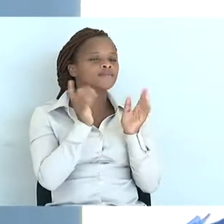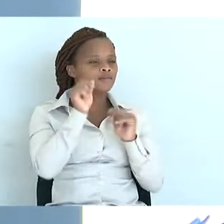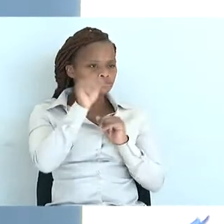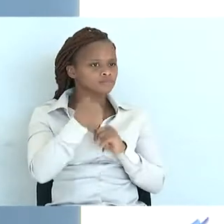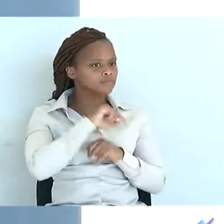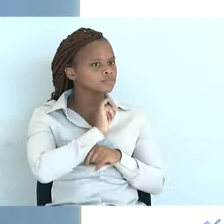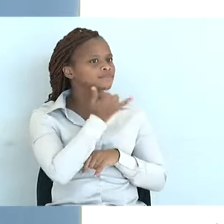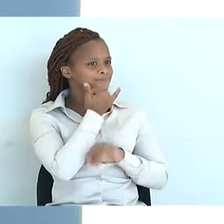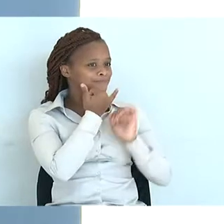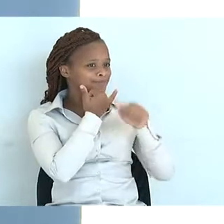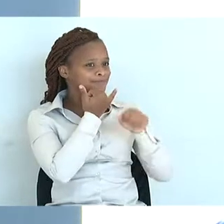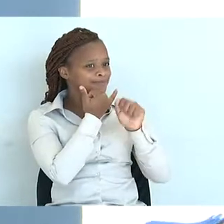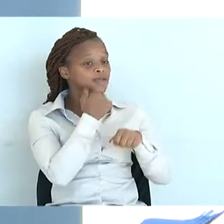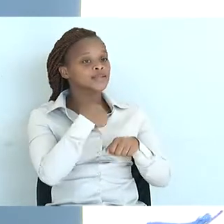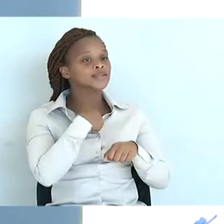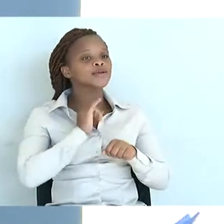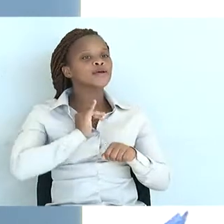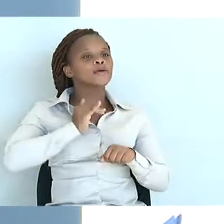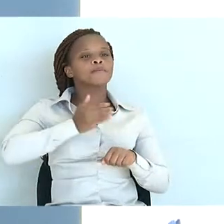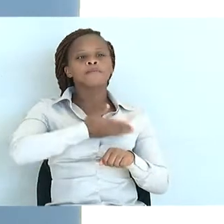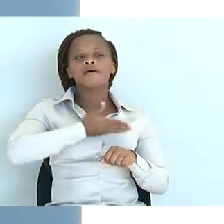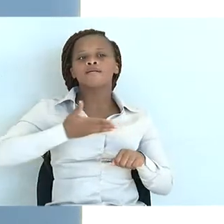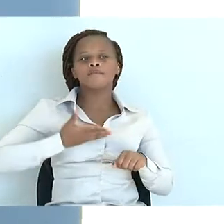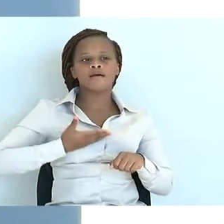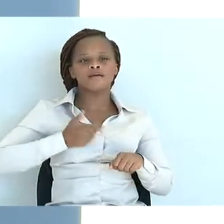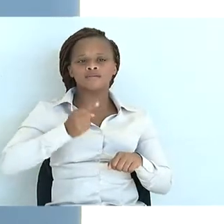so mama kuthiwa lapha